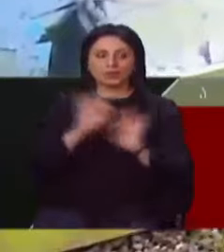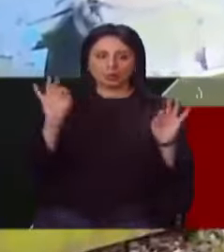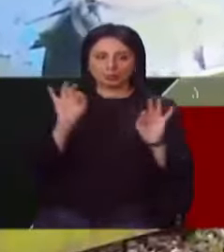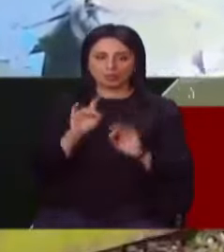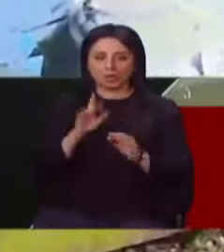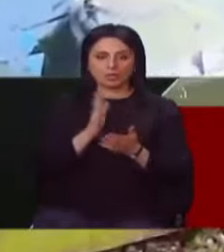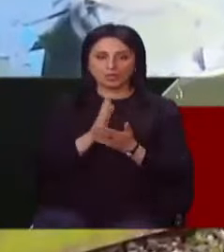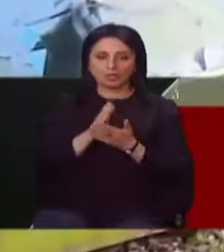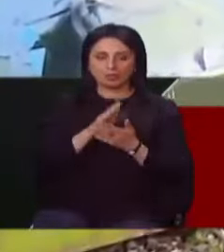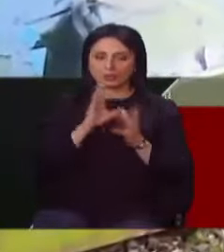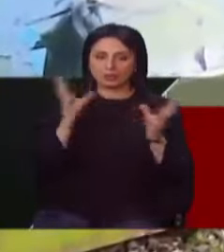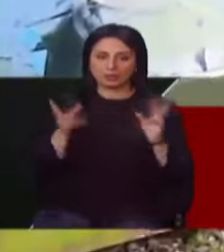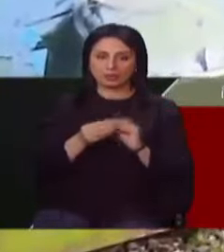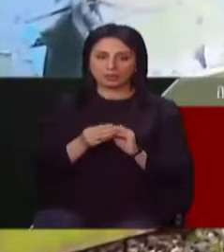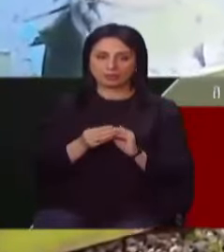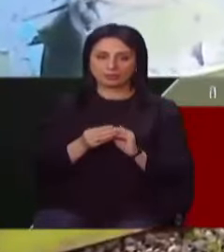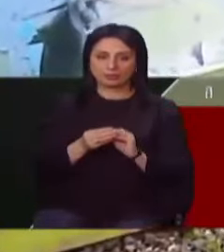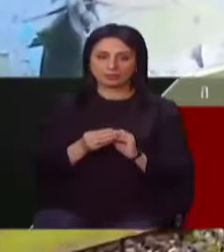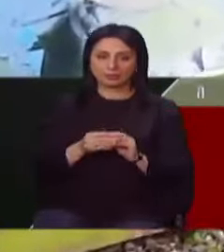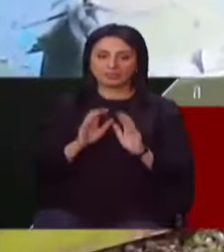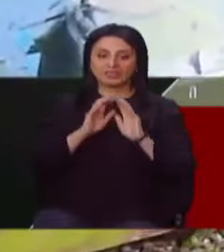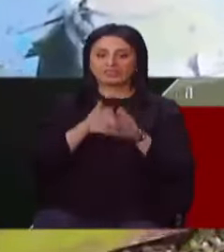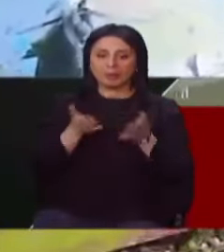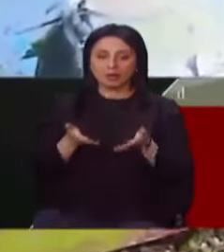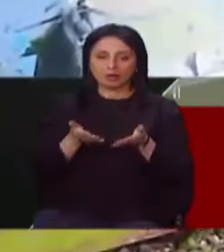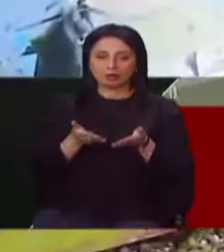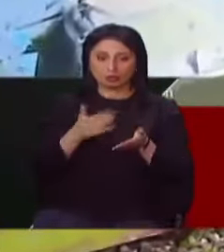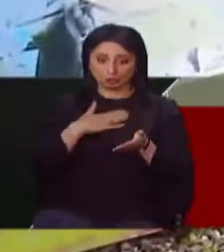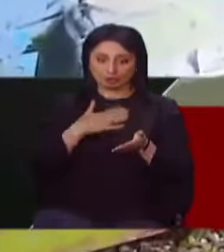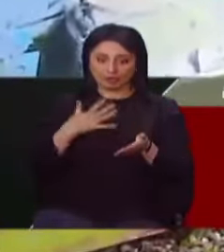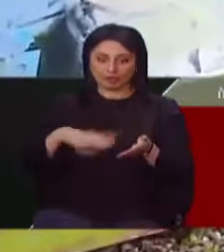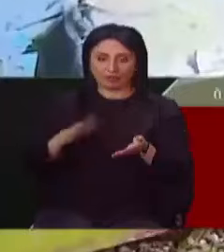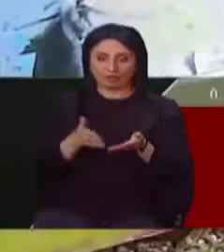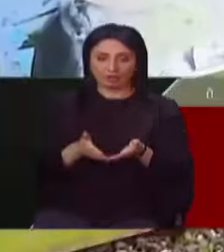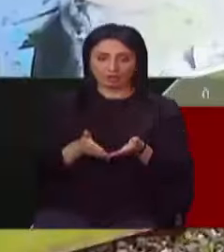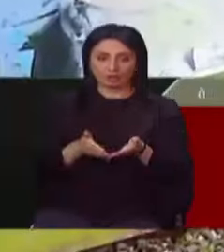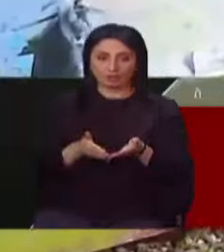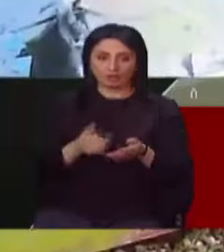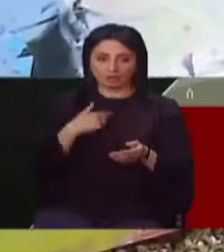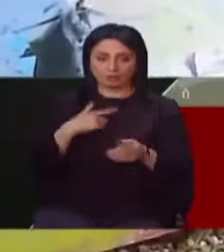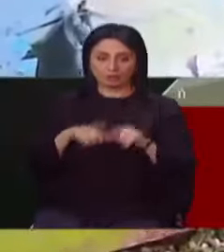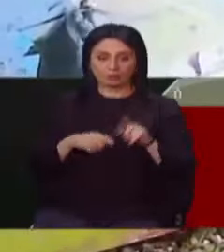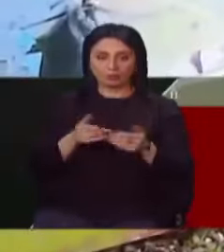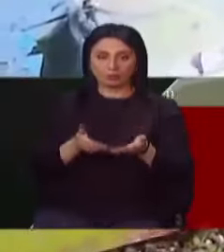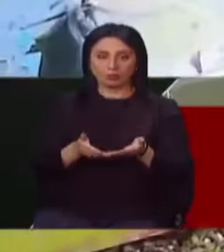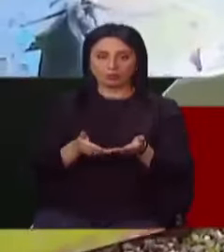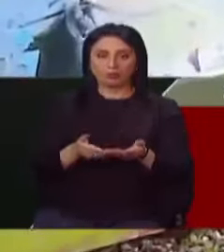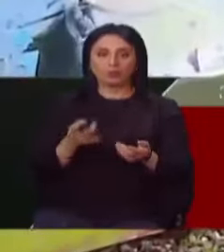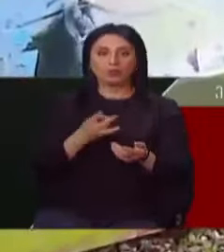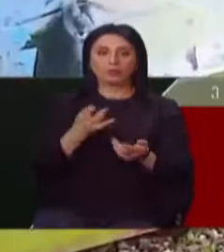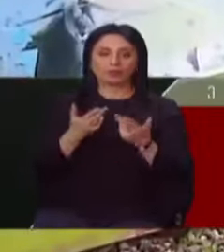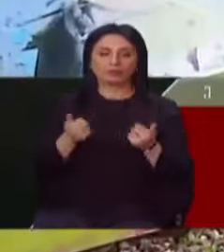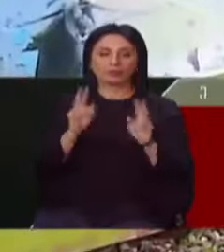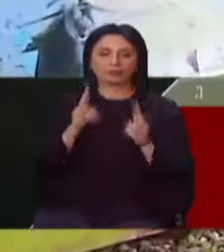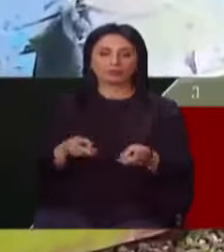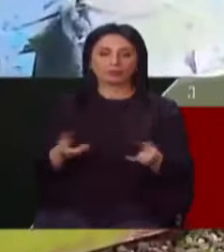საოცრებები თუ არსებობდა საერთოდ სამყაროში და მით უფრო ჩვენს ქვეყანაში, ჩვენს სამშობლოში, აი უნდა